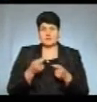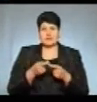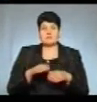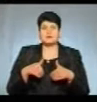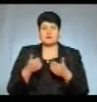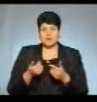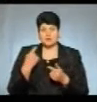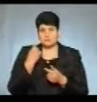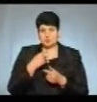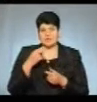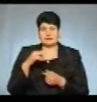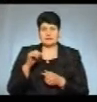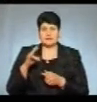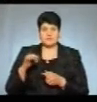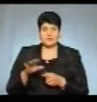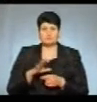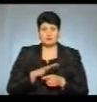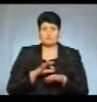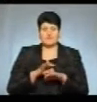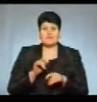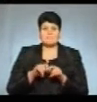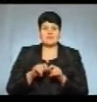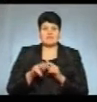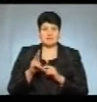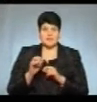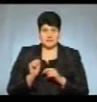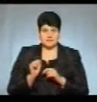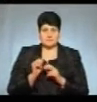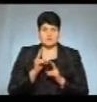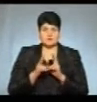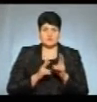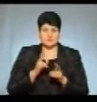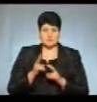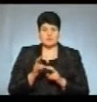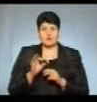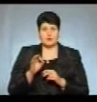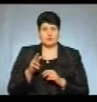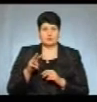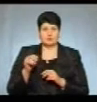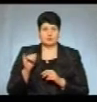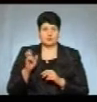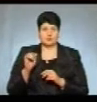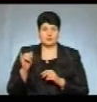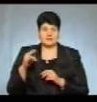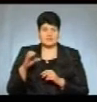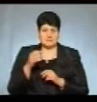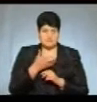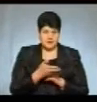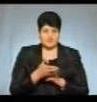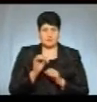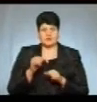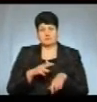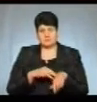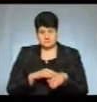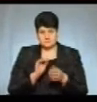передачу персональних даних, для того, щоб була проведена якась перевірка. І тобто скаржитись омбудсмену? Звичайно. Ну, можна зафіксувати цей випадок в правоохоронні органи,